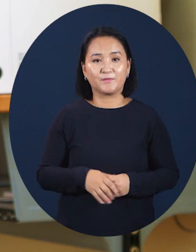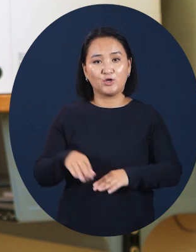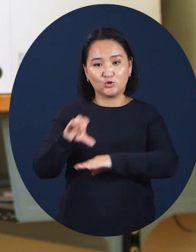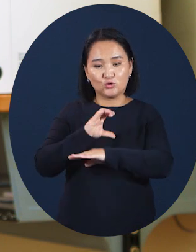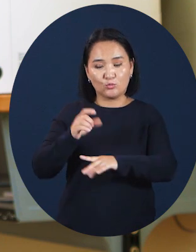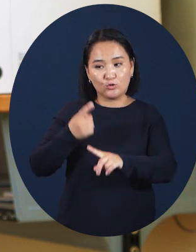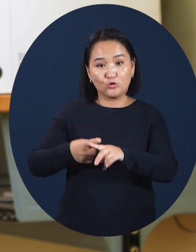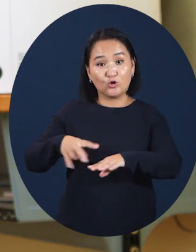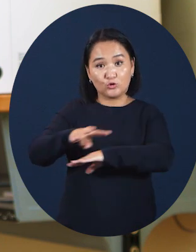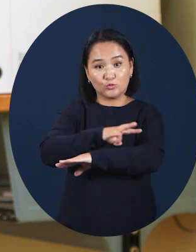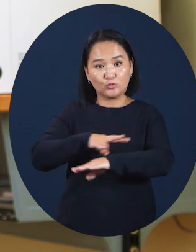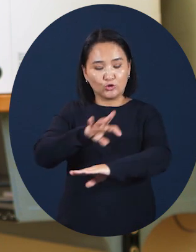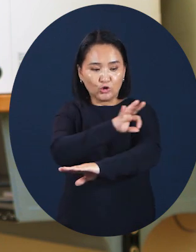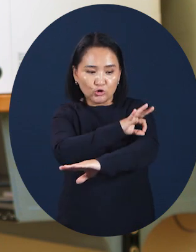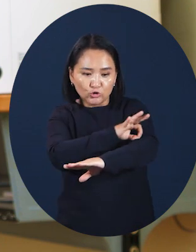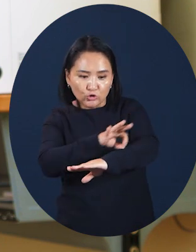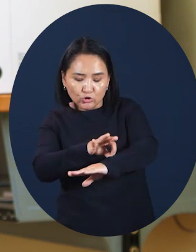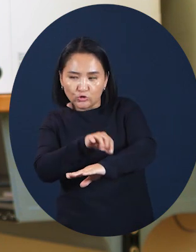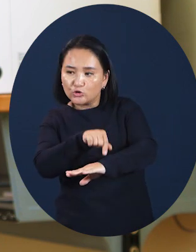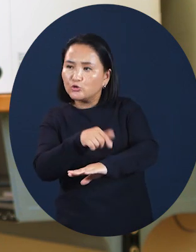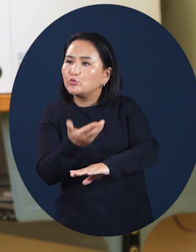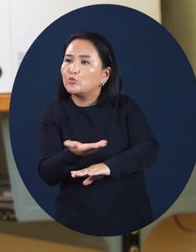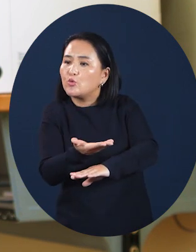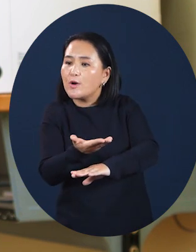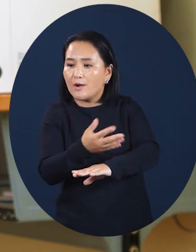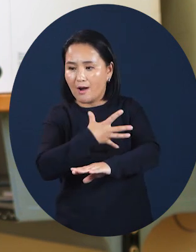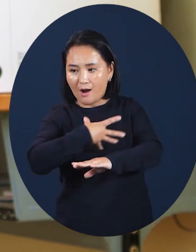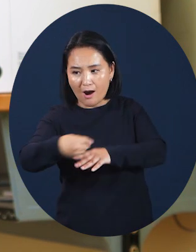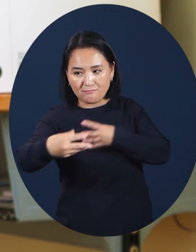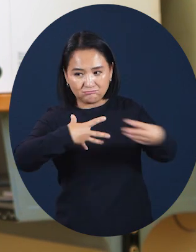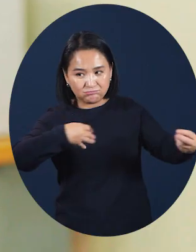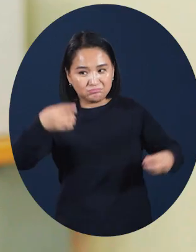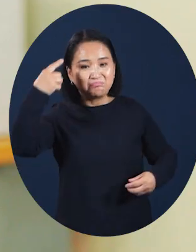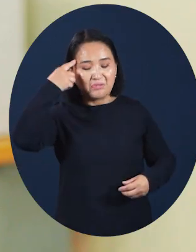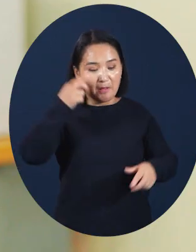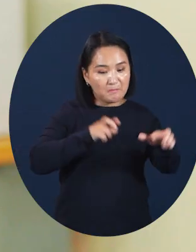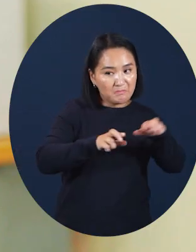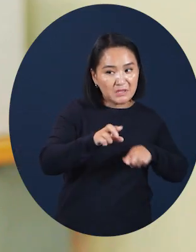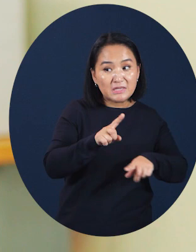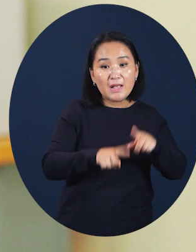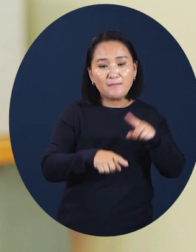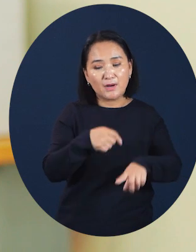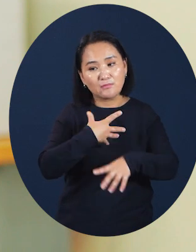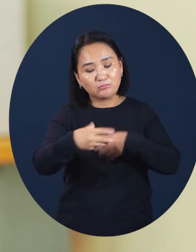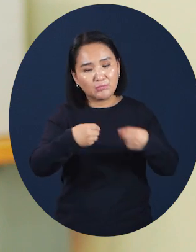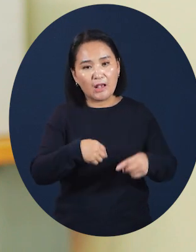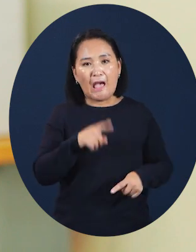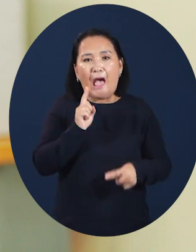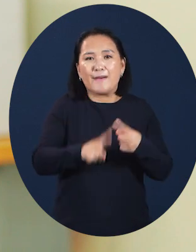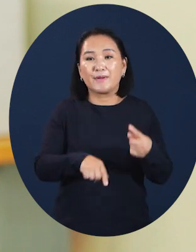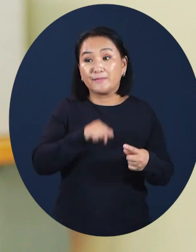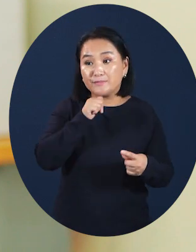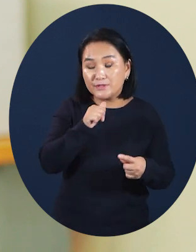нь бас төсөл гэдэг чинь юм байд юм байна, бизнесийг ингэж хийх хэрэгтэй байд юм байна. Үнэхээр амархан зүйл бол биш байд юм биш үү